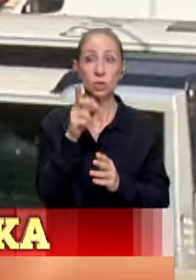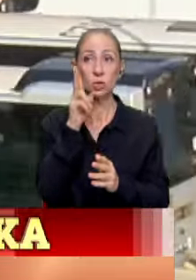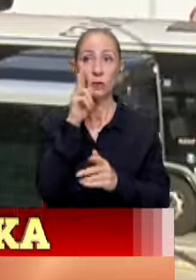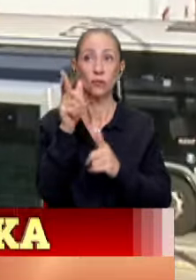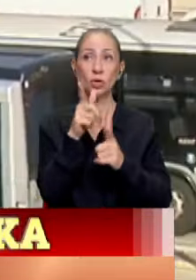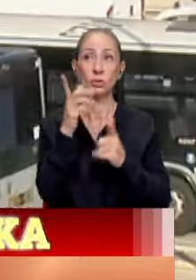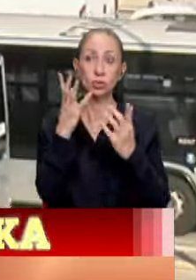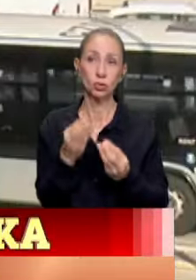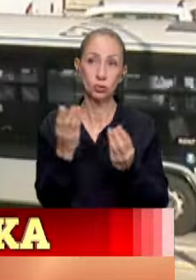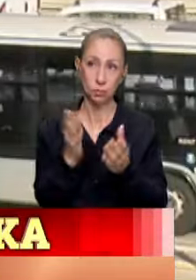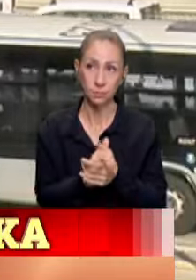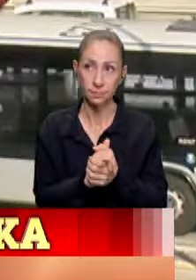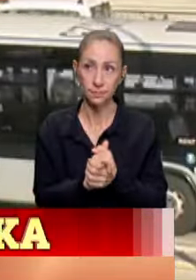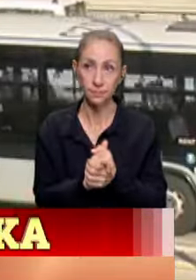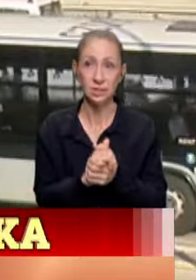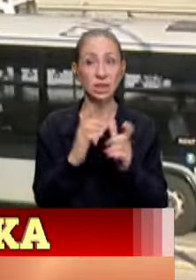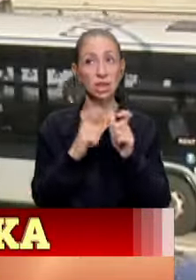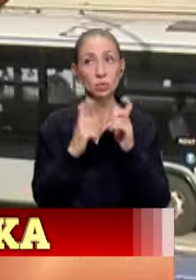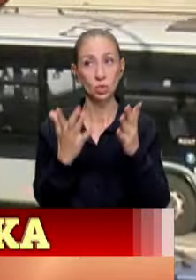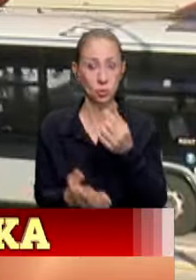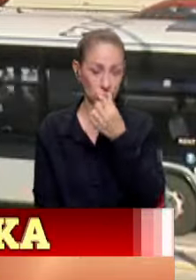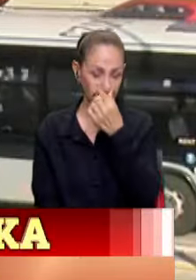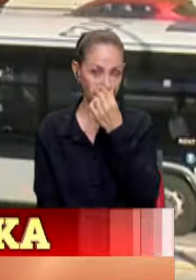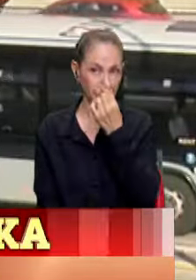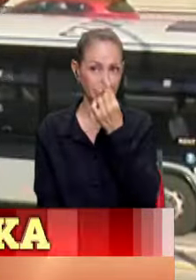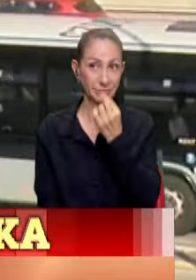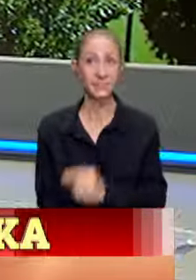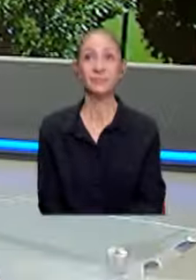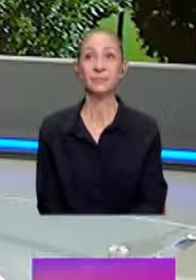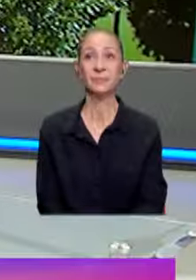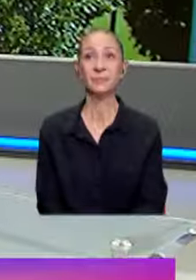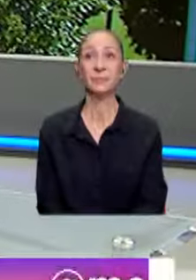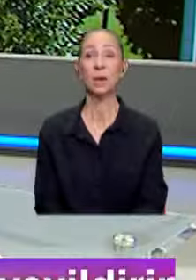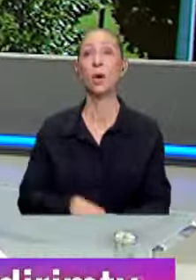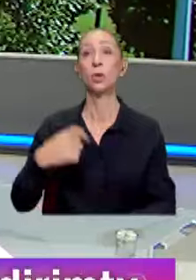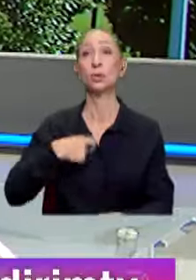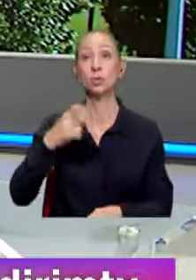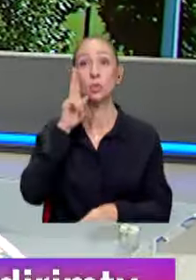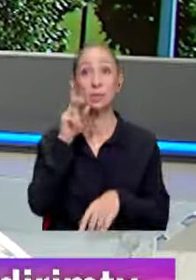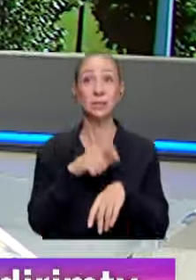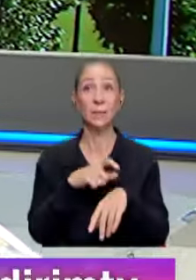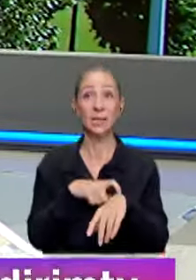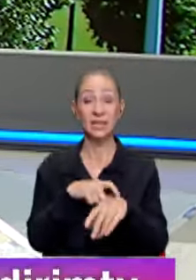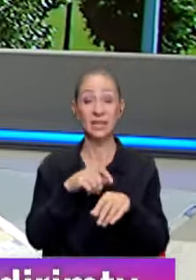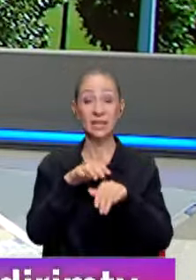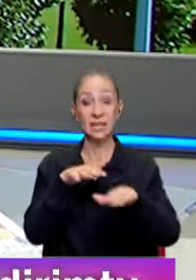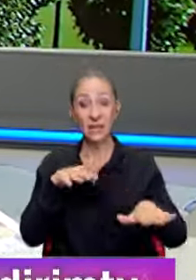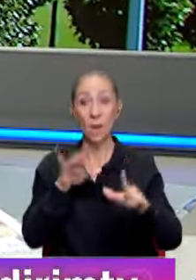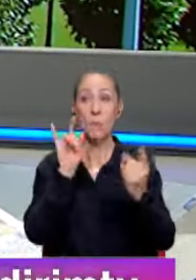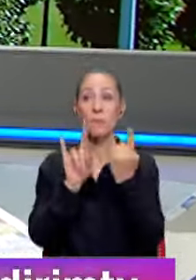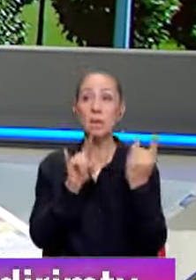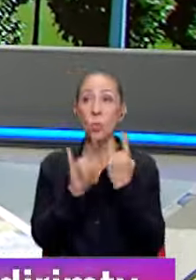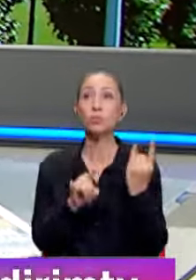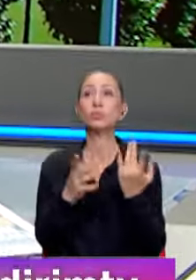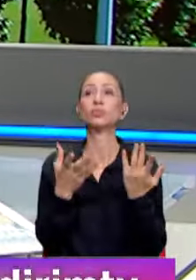görüntülerimiz olsun efendim geçmişler olsun Özellikle de son zamanlarda e trafikte metrobüste